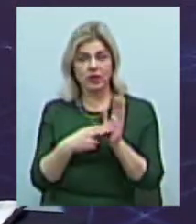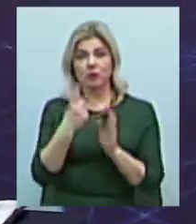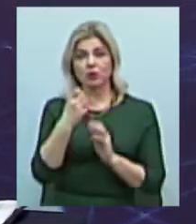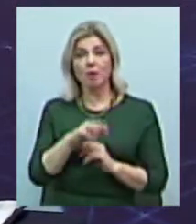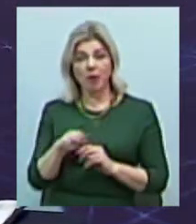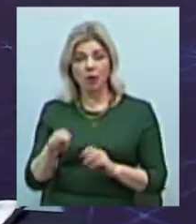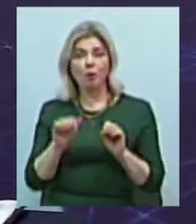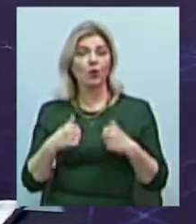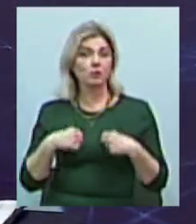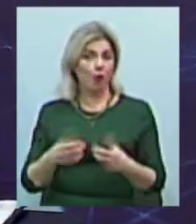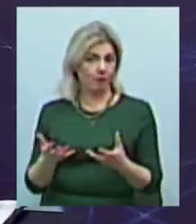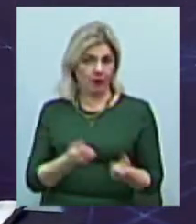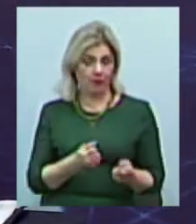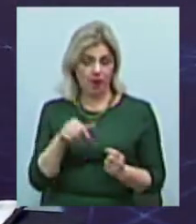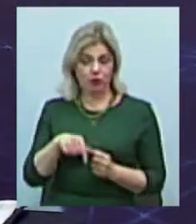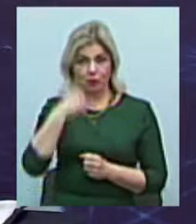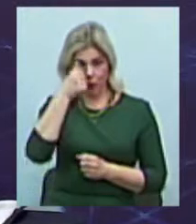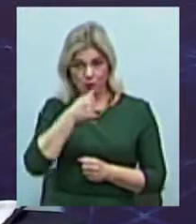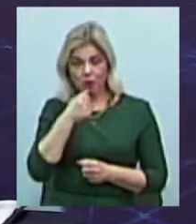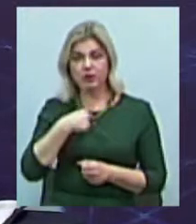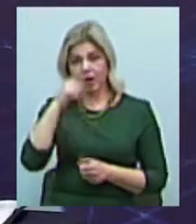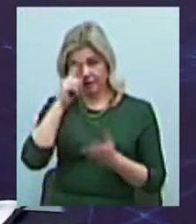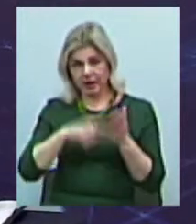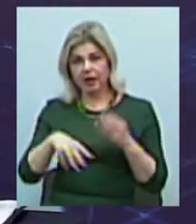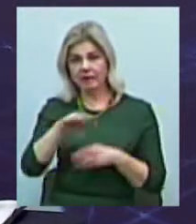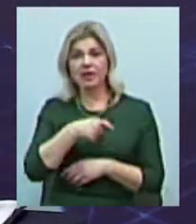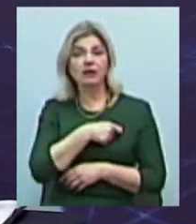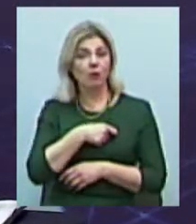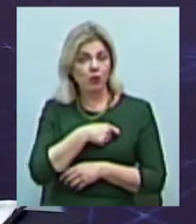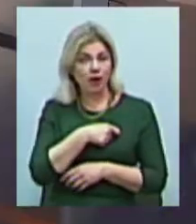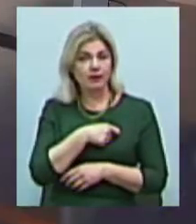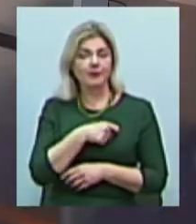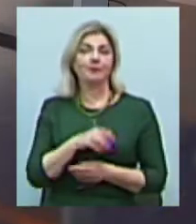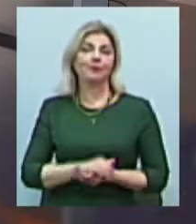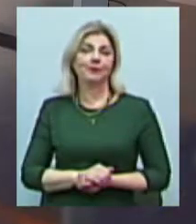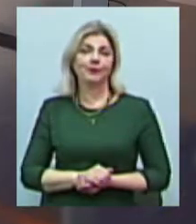приймати. Тому в цьому році я сподіваюся, що всі депутати народні, всі